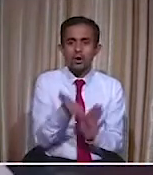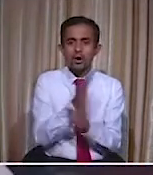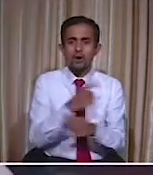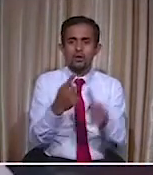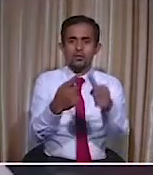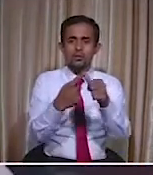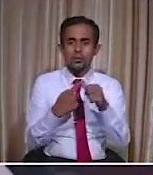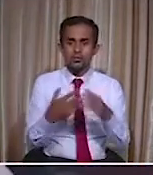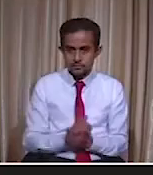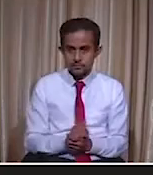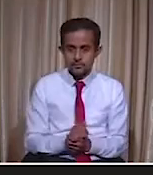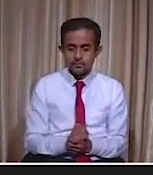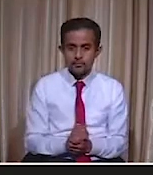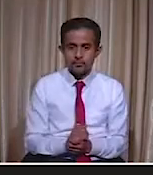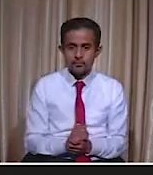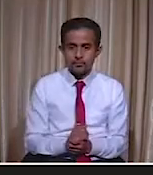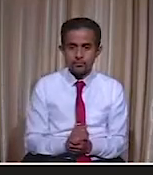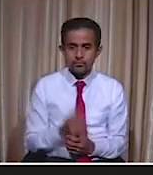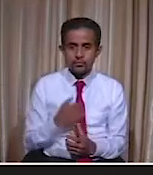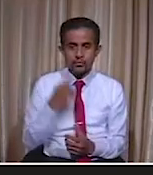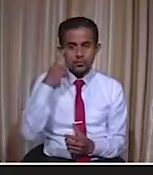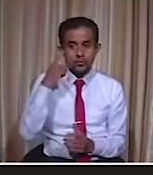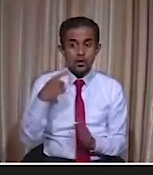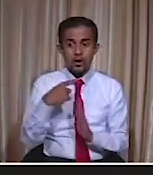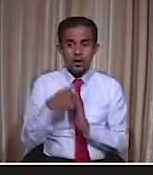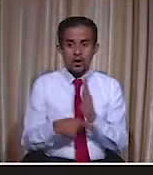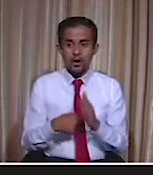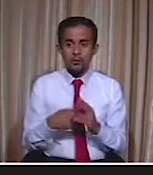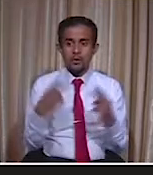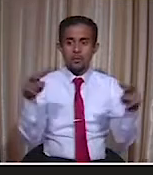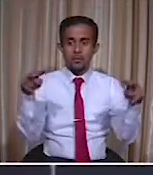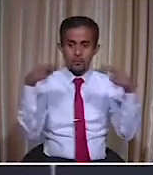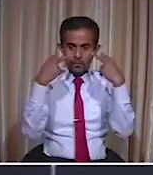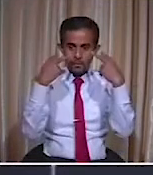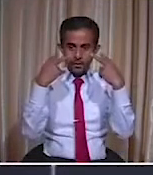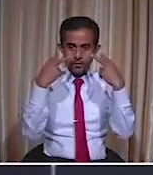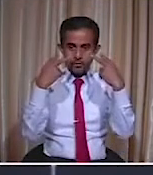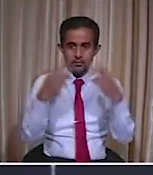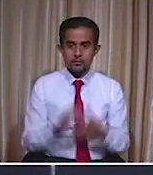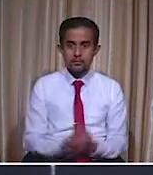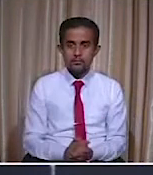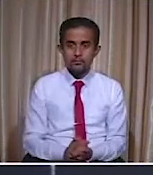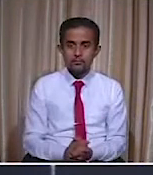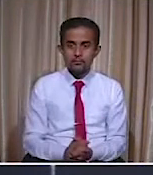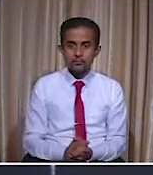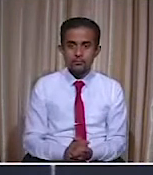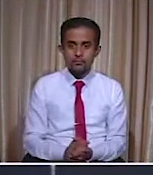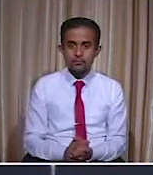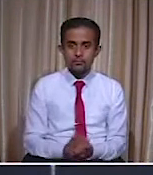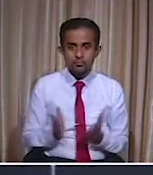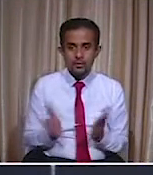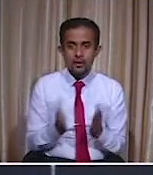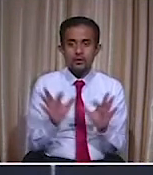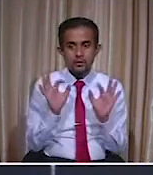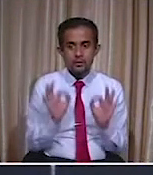දුන්නේ නැහැ මේකට උත්තර දෙන්නේ නැහැ. මං හිතන්නේ මුළු රටම අපි දිහා බලාගෙන ඉන්නවා. ඒකනේ මේක